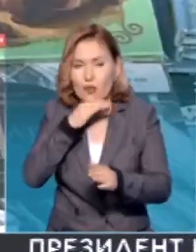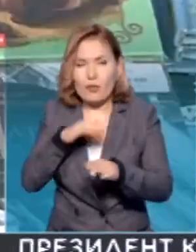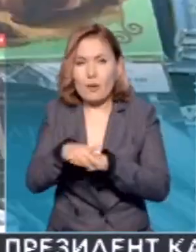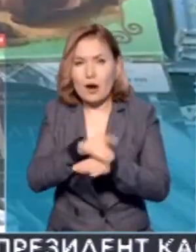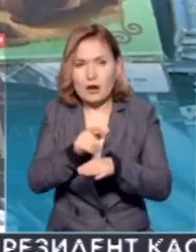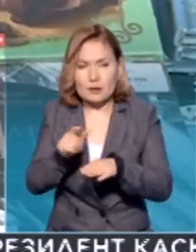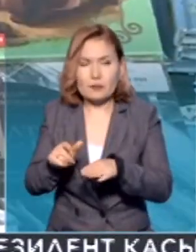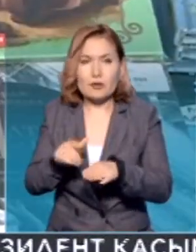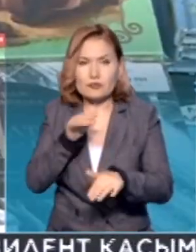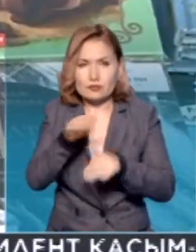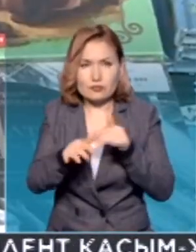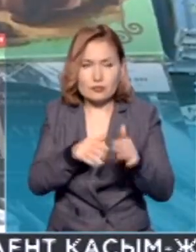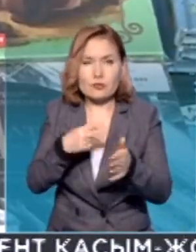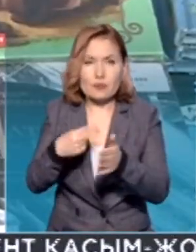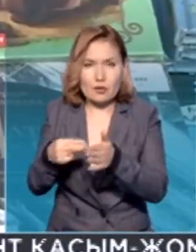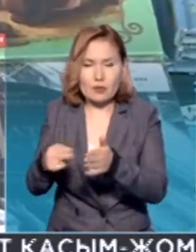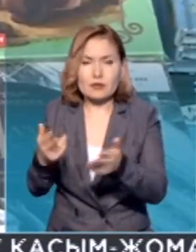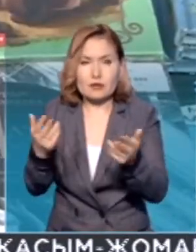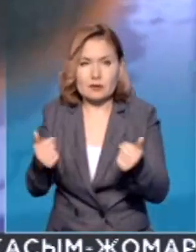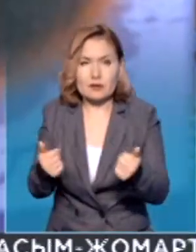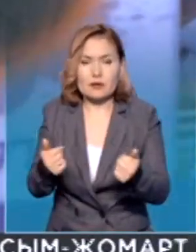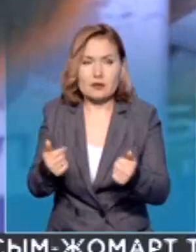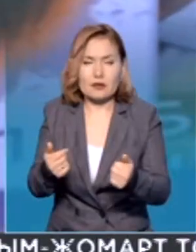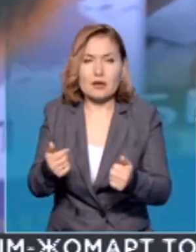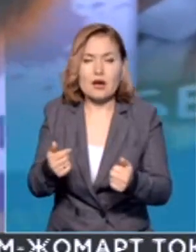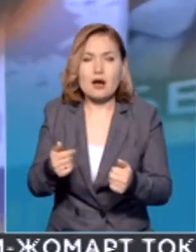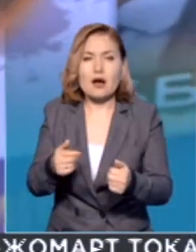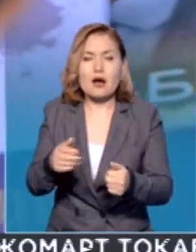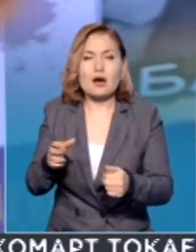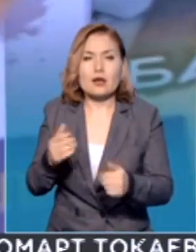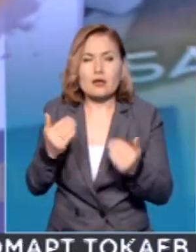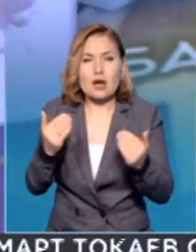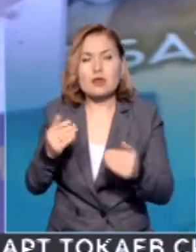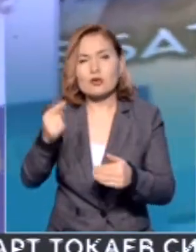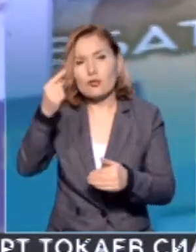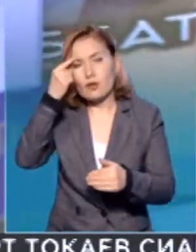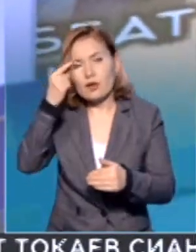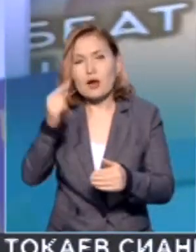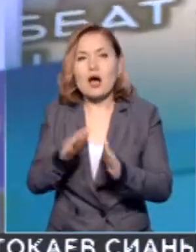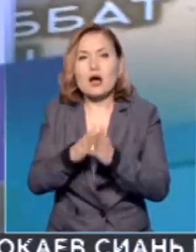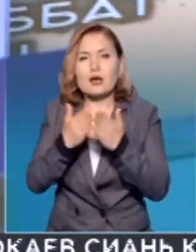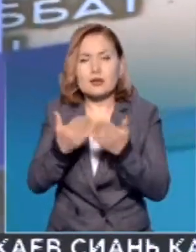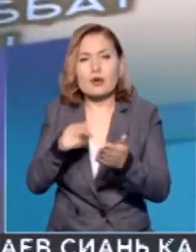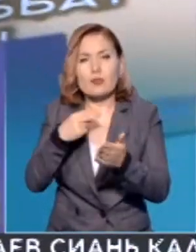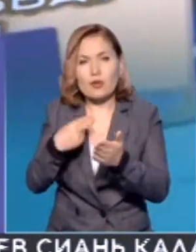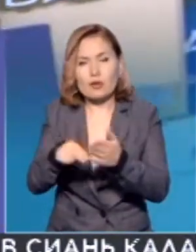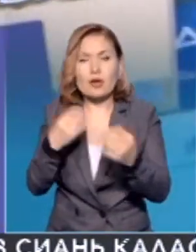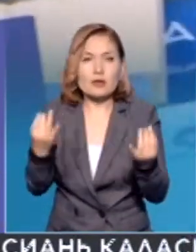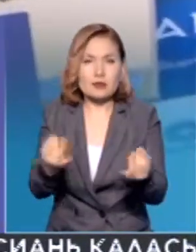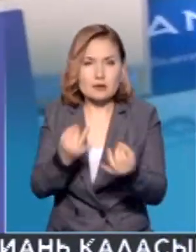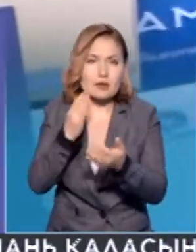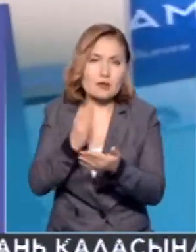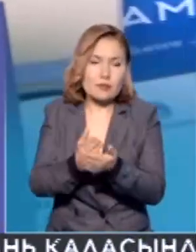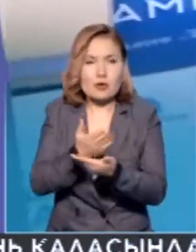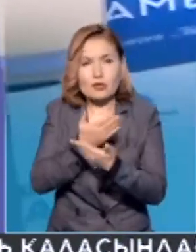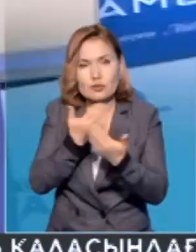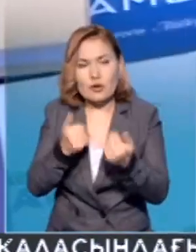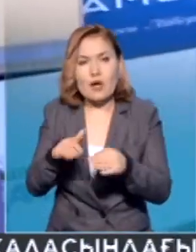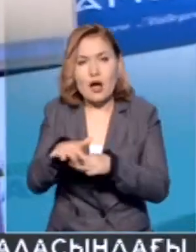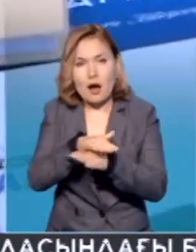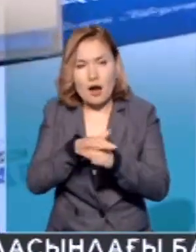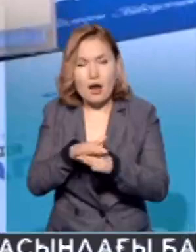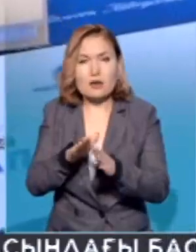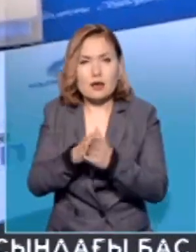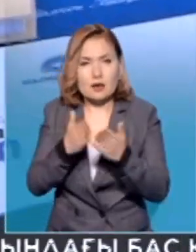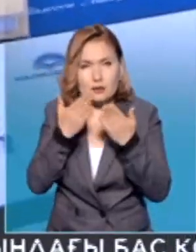жатыр, ұнаса сатып алып жатыр енді. Жалпы қалай ойлайсыз, қазір қоғамда кітап алуға деген қызығушылық бар ма? Халық кітап оқи